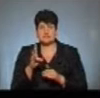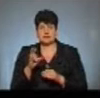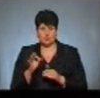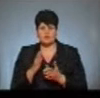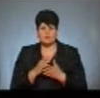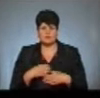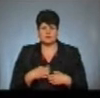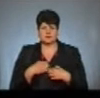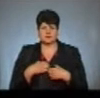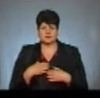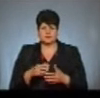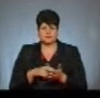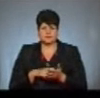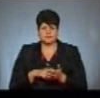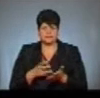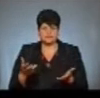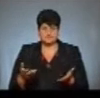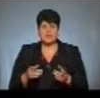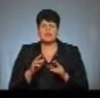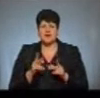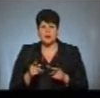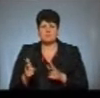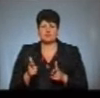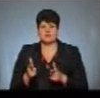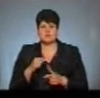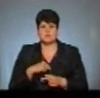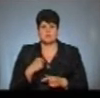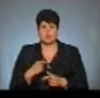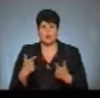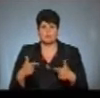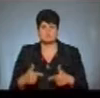Ми запитали психолога, як морально підготуватись до іспитів.